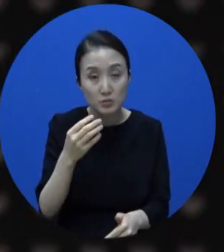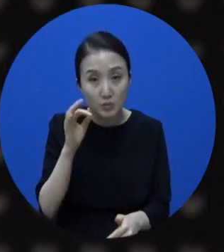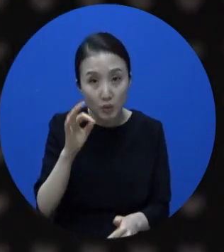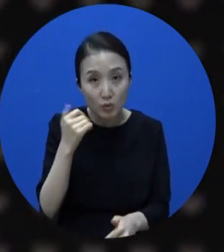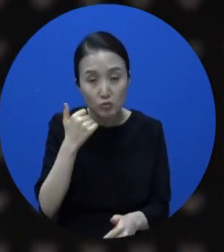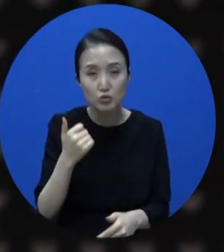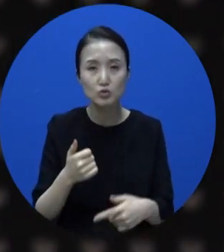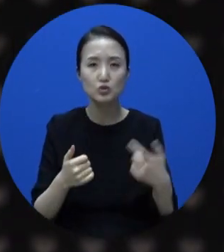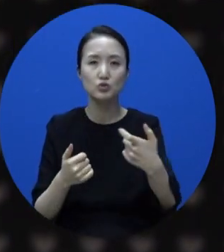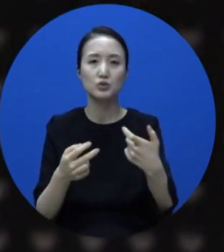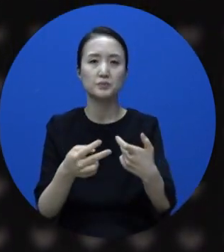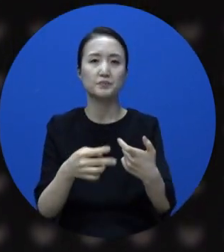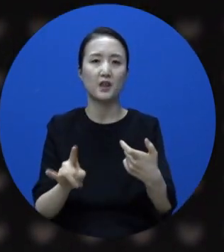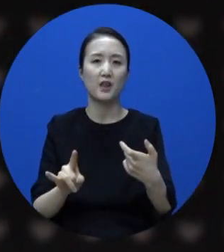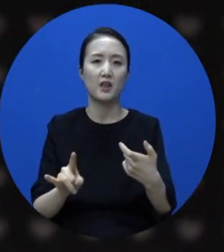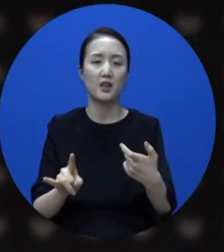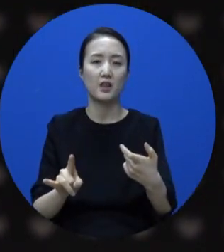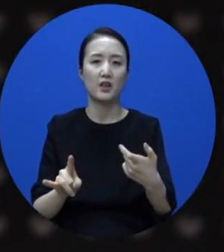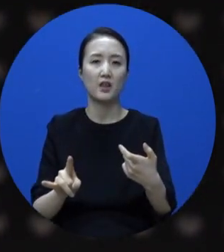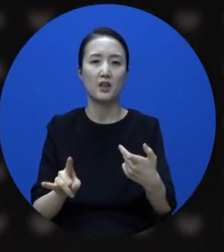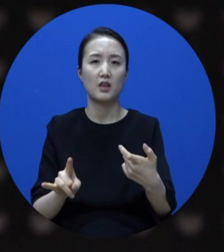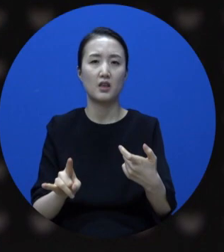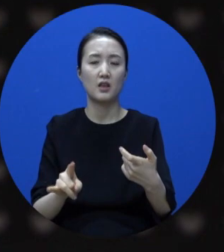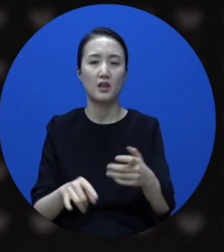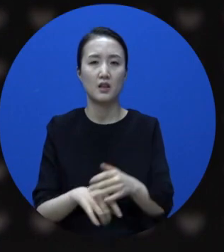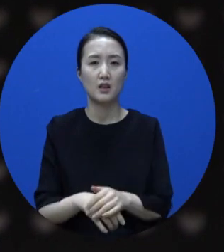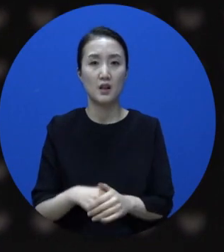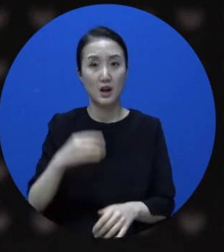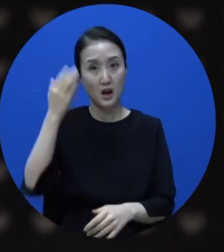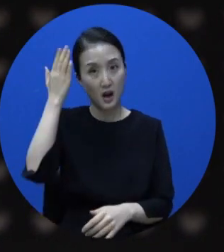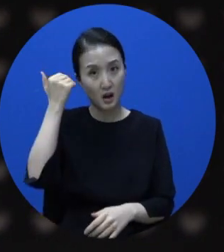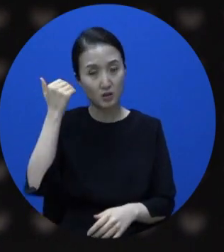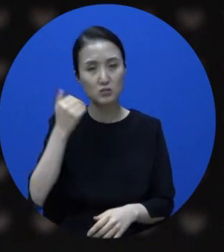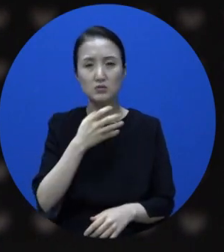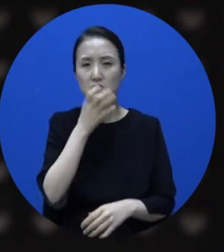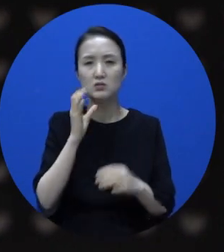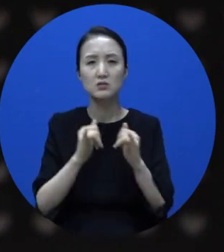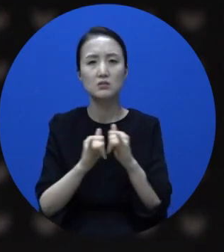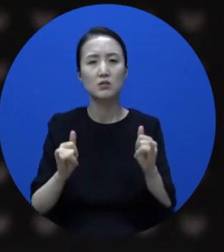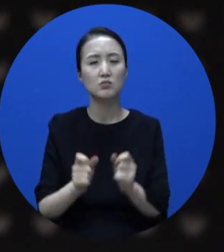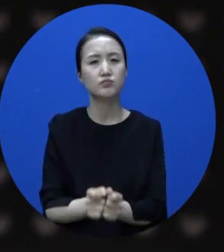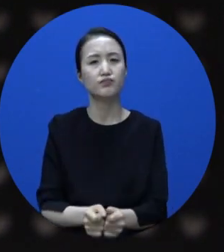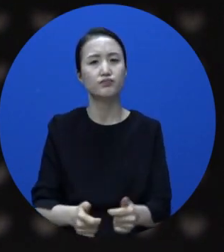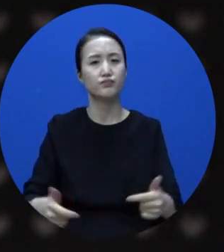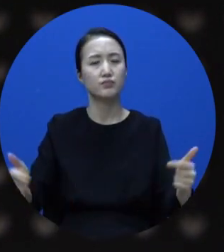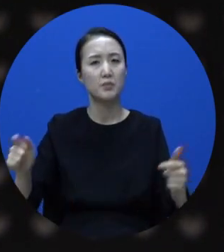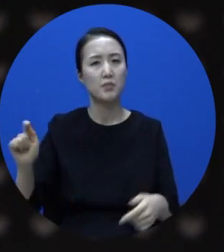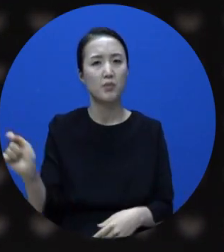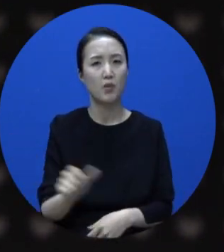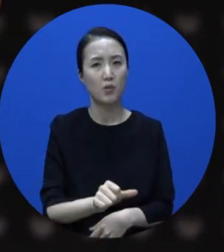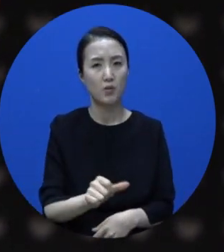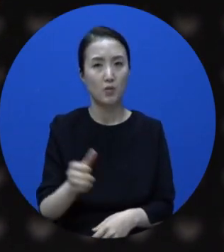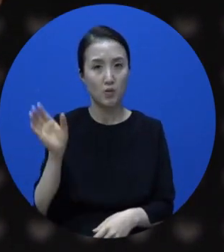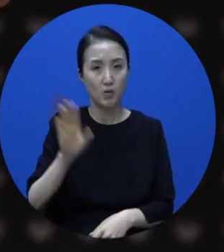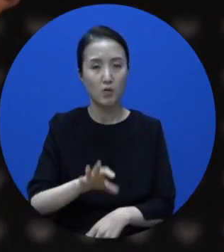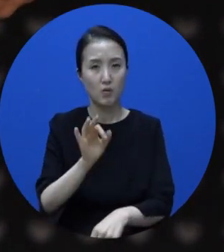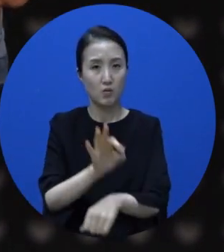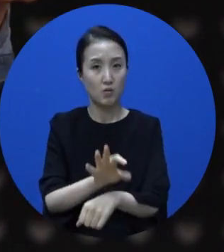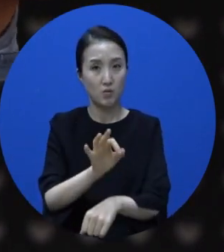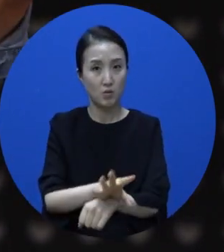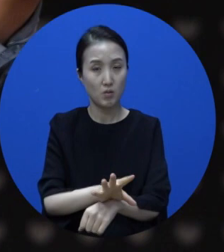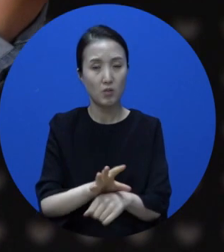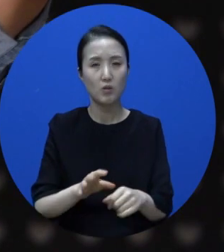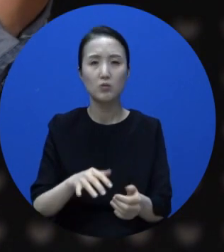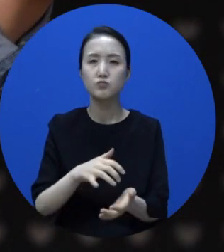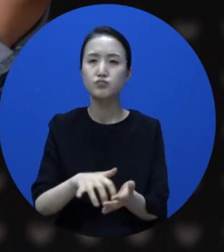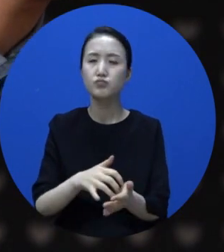그러면 고령화 속도가 빠른 우리나라에서는 전반적으로 평균 소비성향이 더